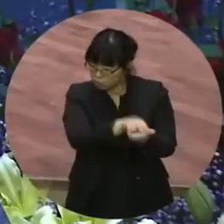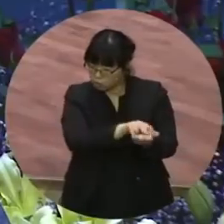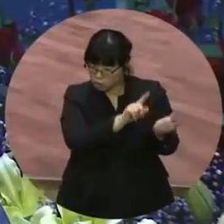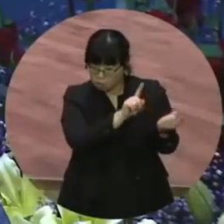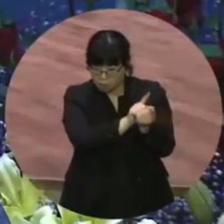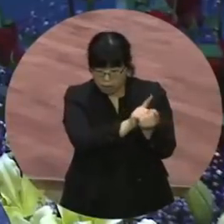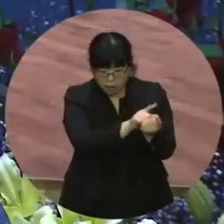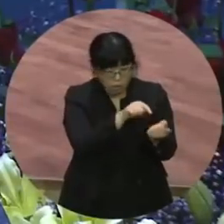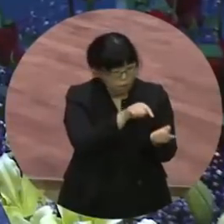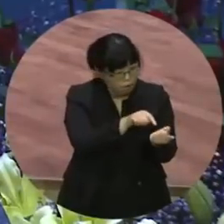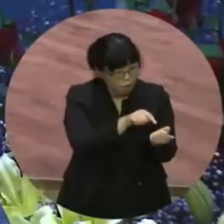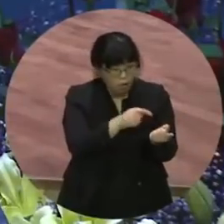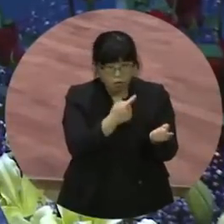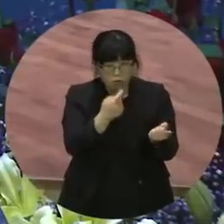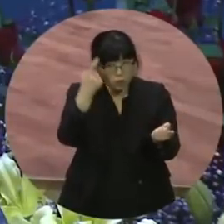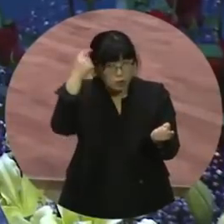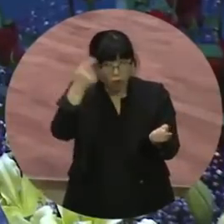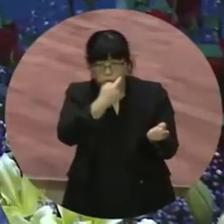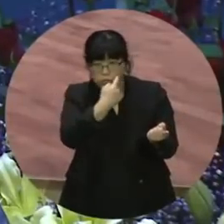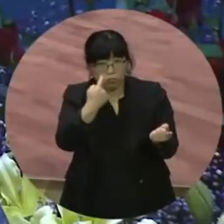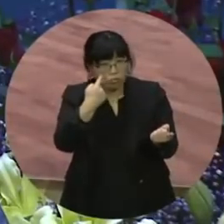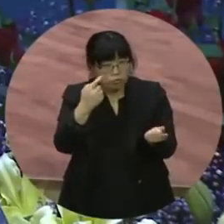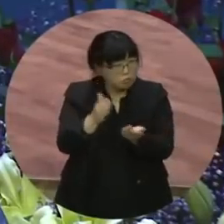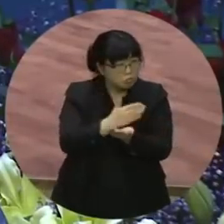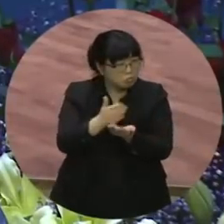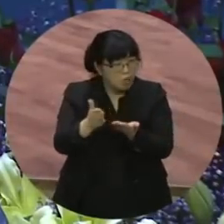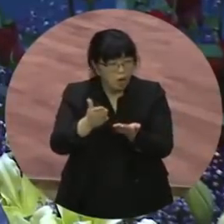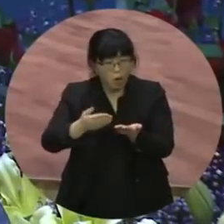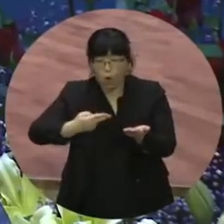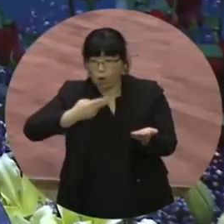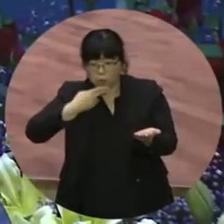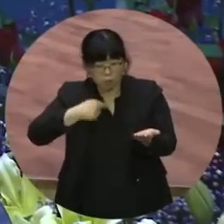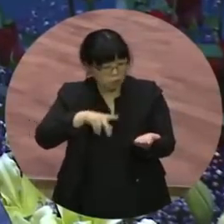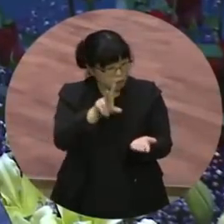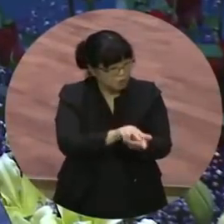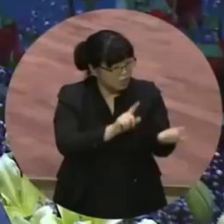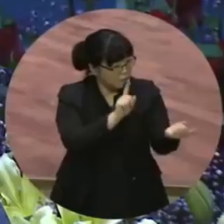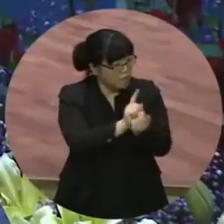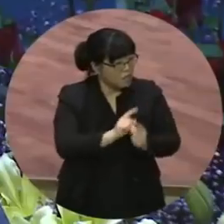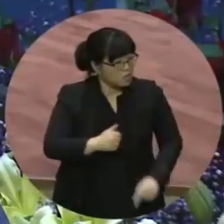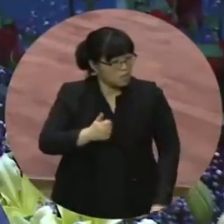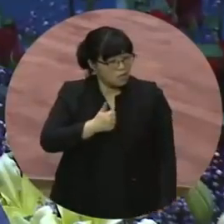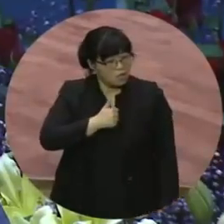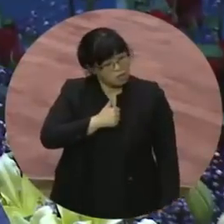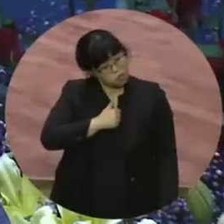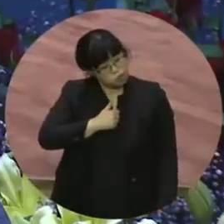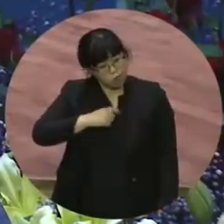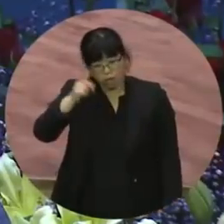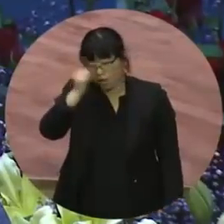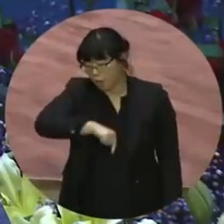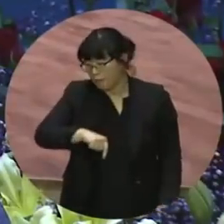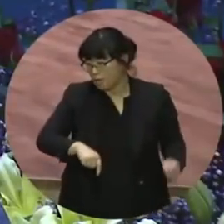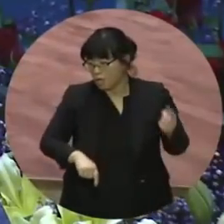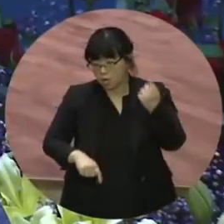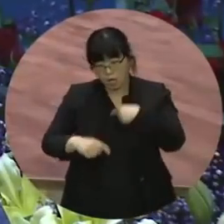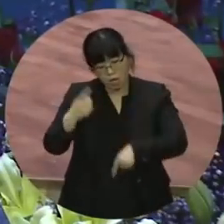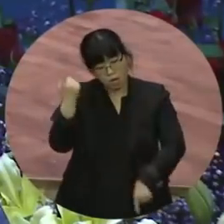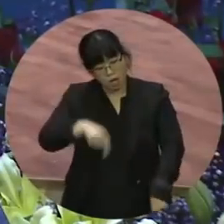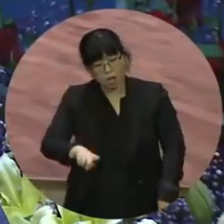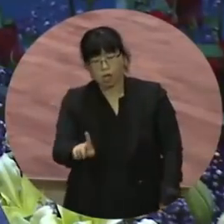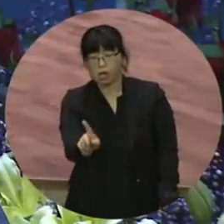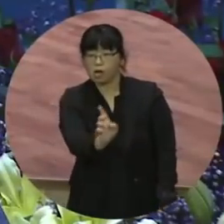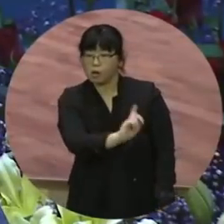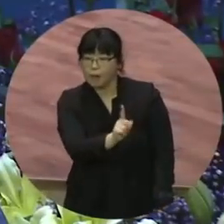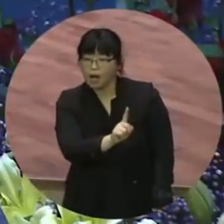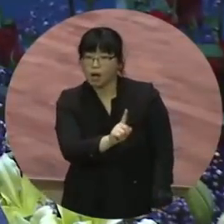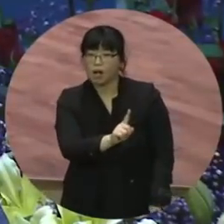영적을 안 봅니다. 감정적으로 봅니다. 내 자존심을 봅니다. 육신적으로 해석합니다. 그리고 감정적으로 하기